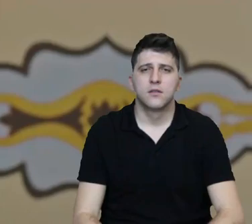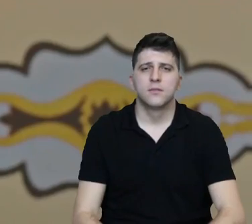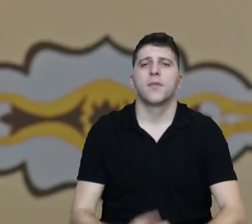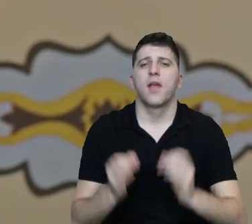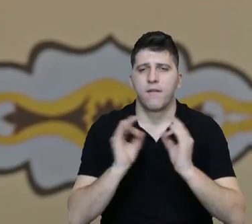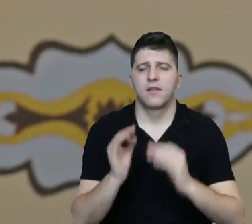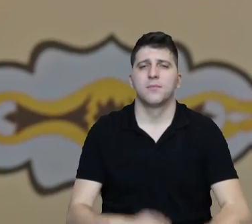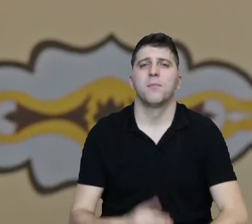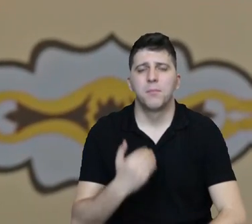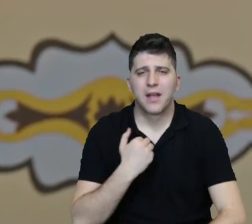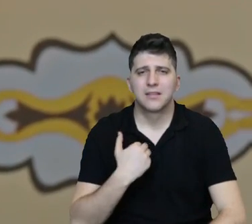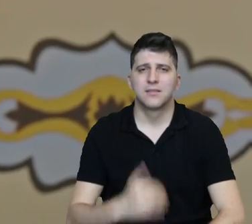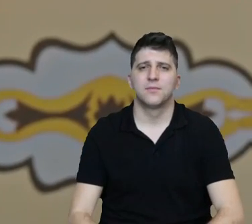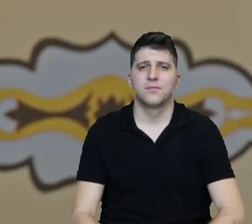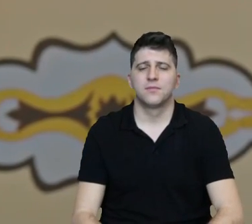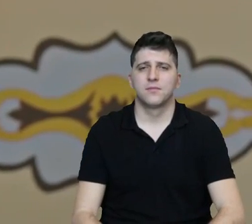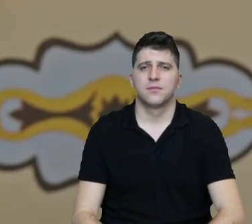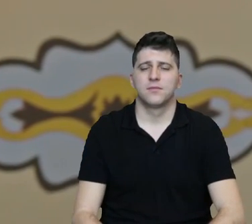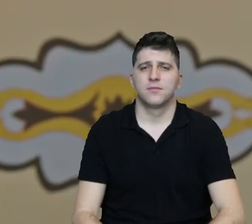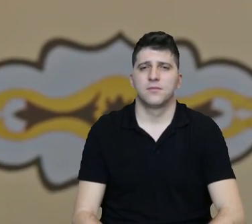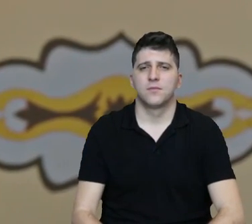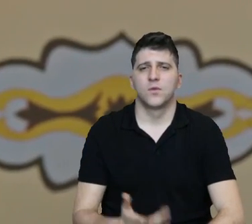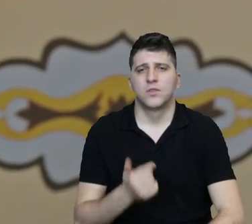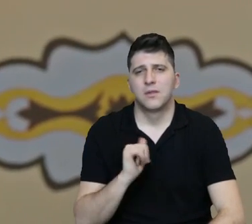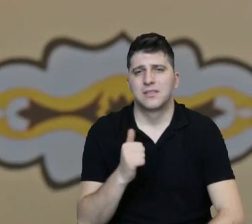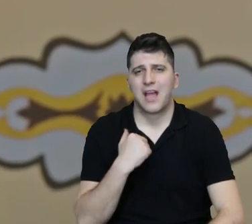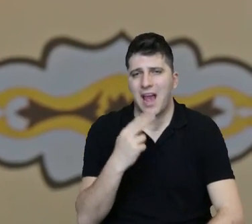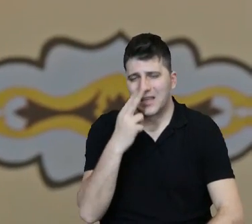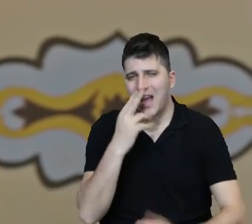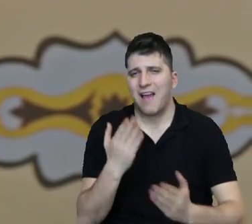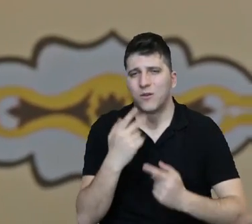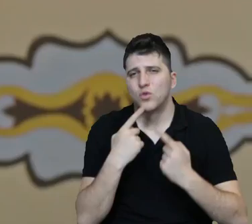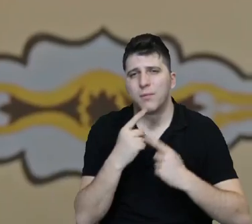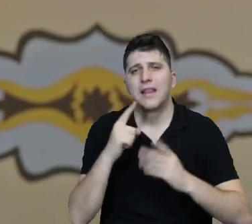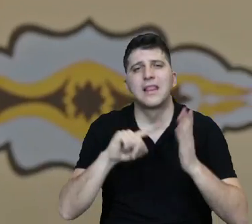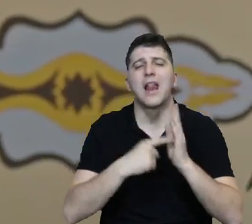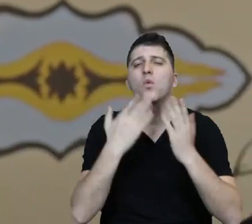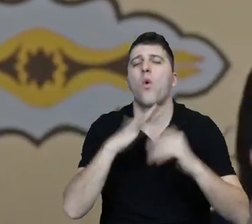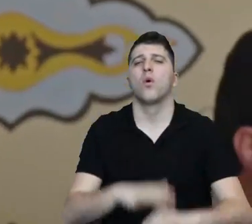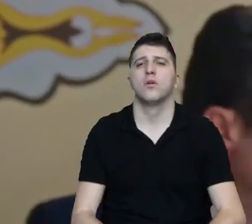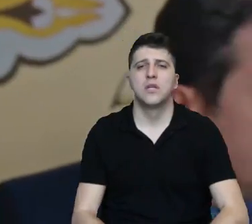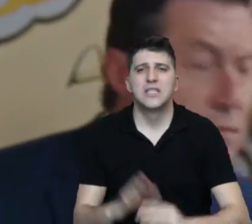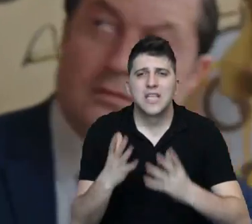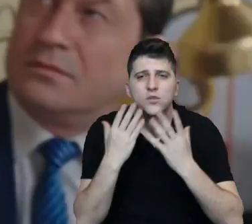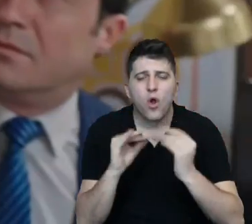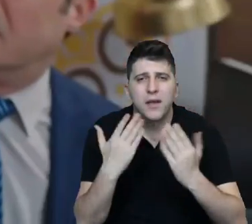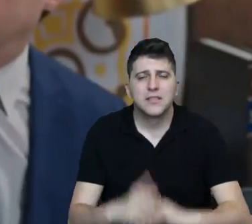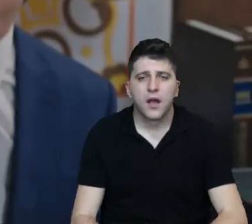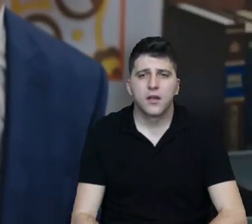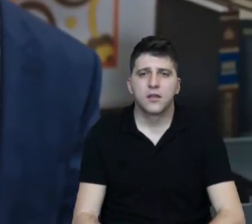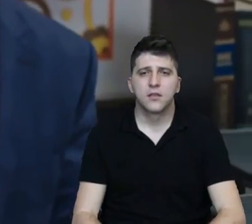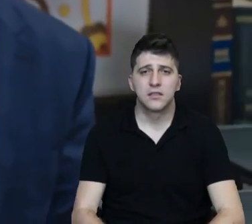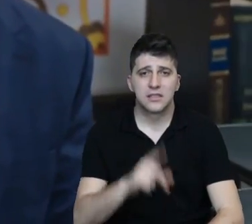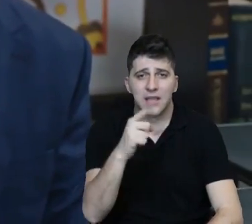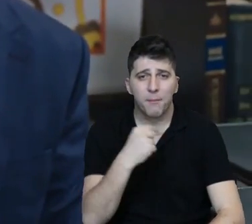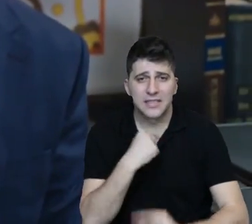Evet. Ben o zaman alıştıra söyleyeyim delil meli yok. Nasıl olmaz ya?